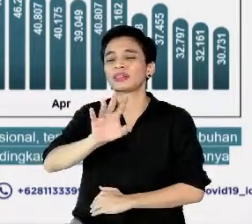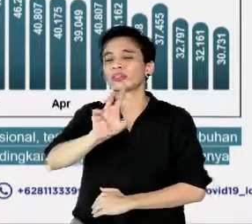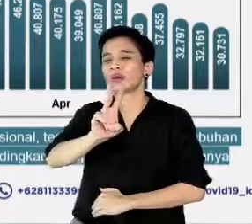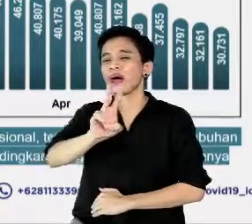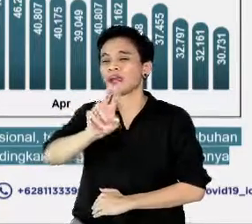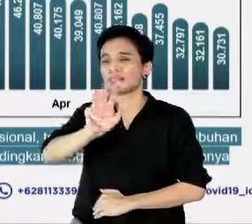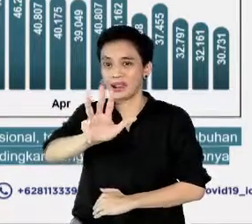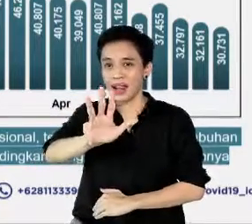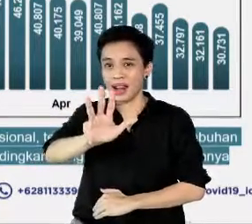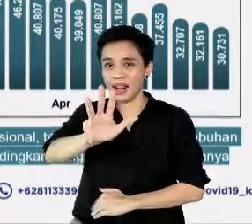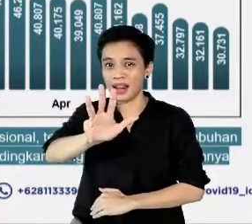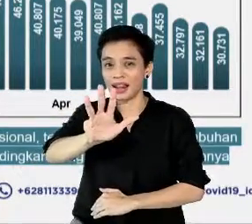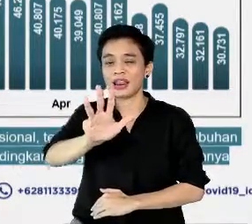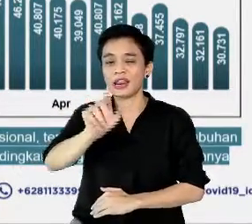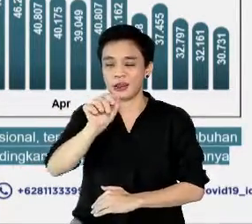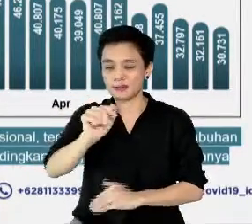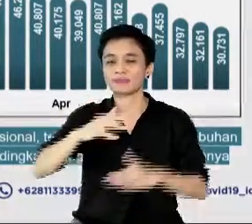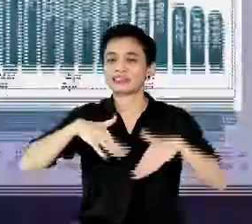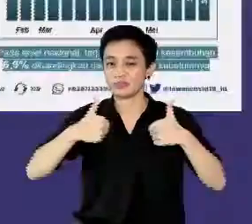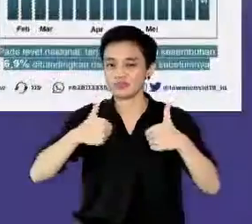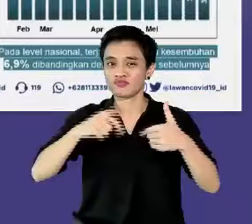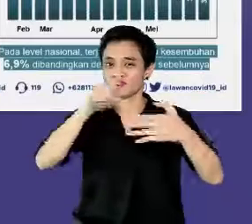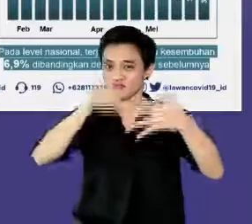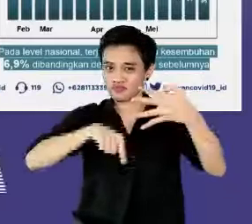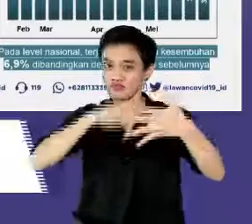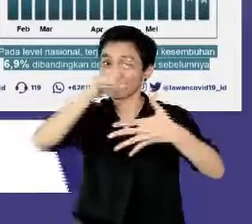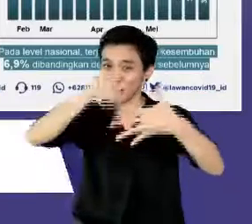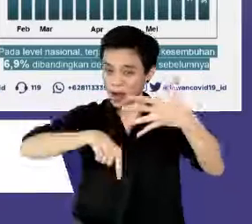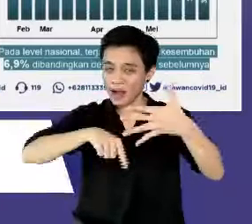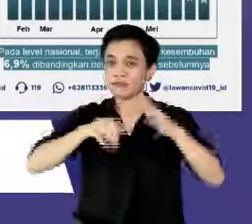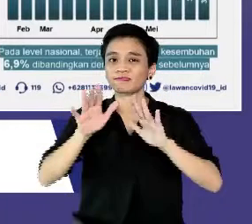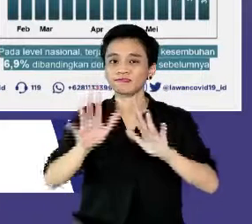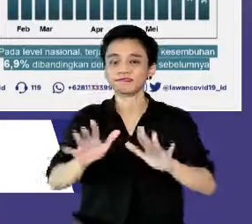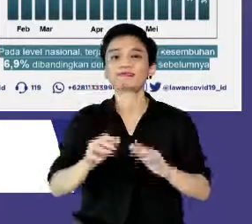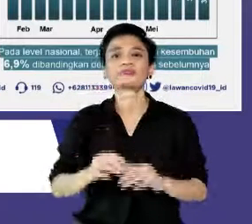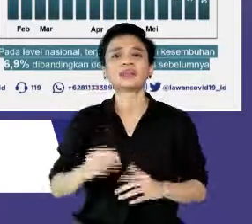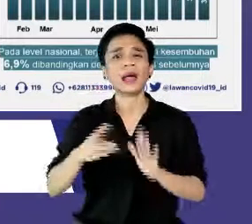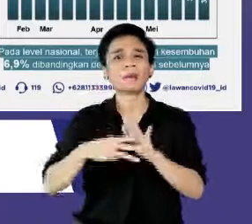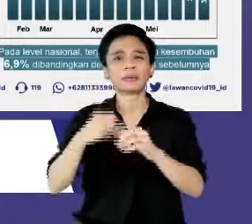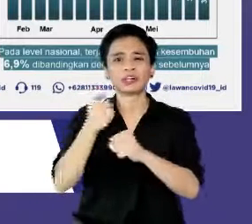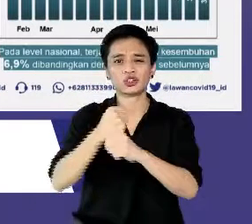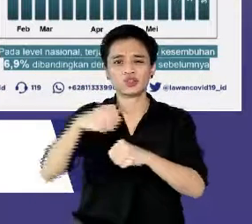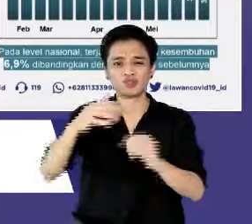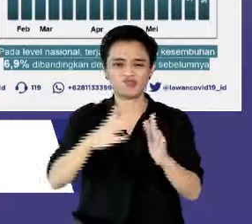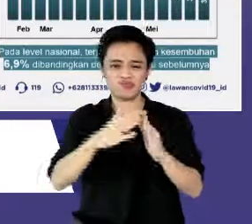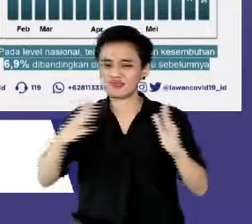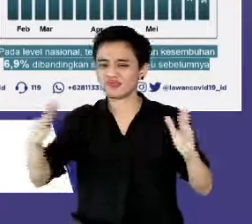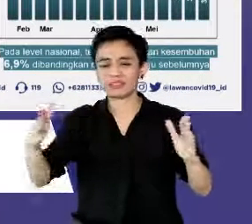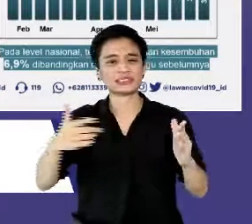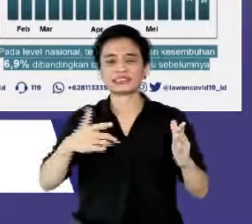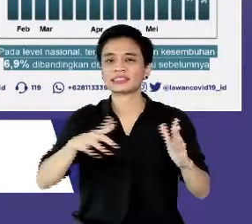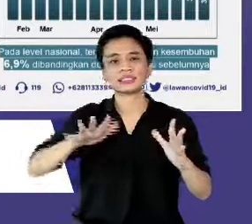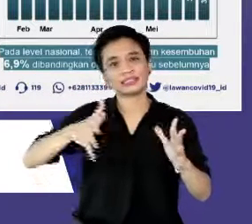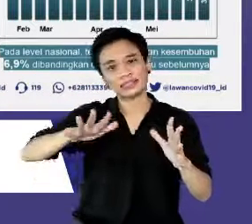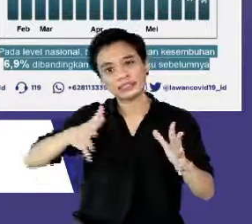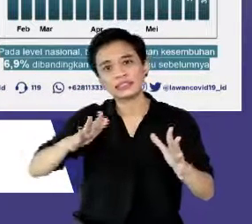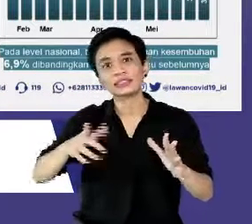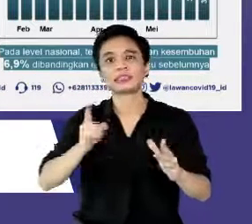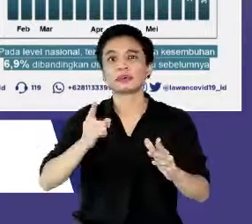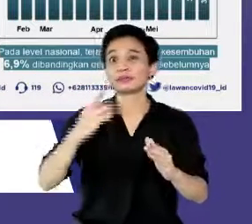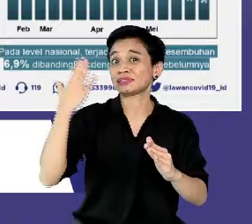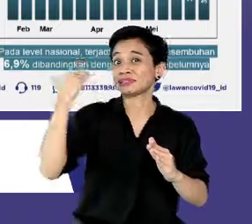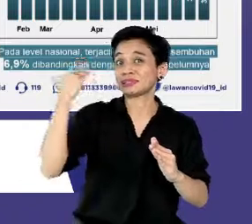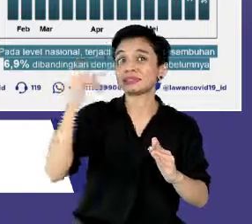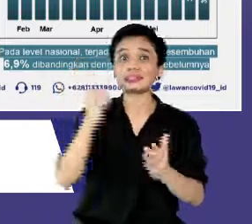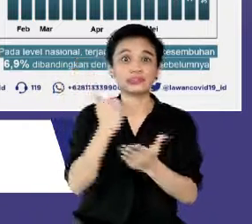429 kesembuhan Sangat disayangkan bahwa perkembangan pada minggu ini sangat tidak diharapkan mengingat kita sempat